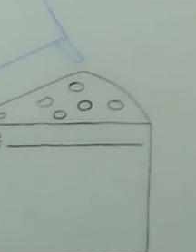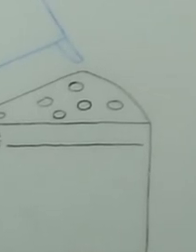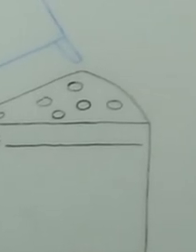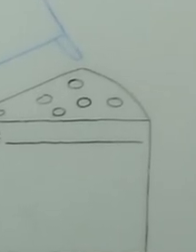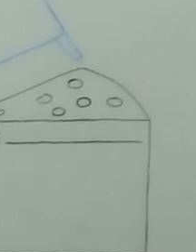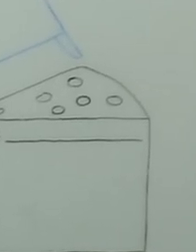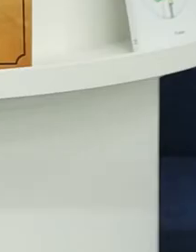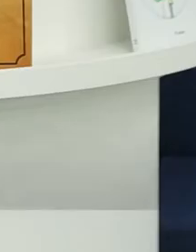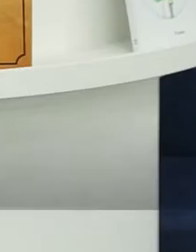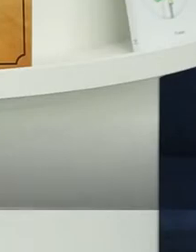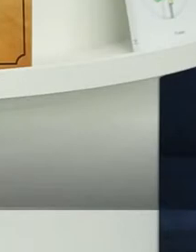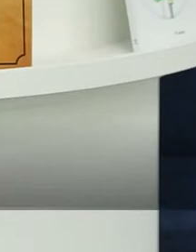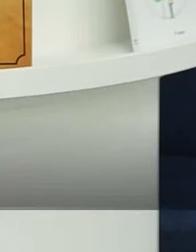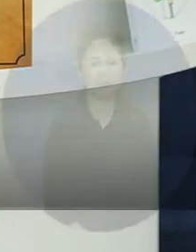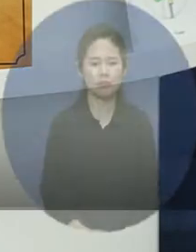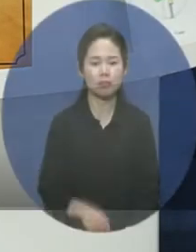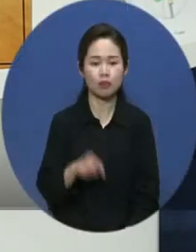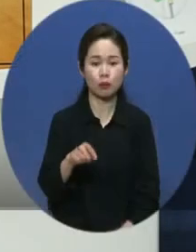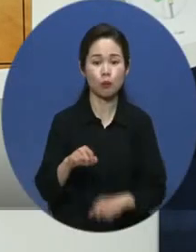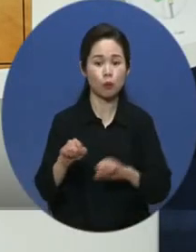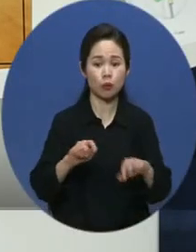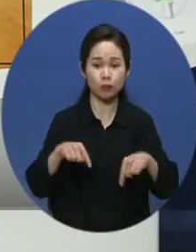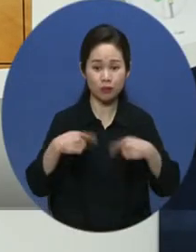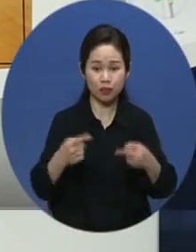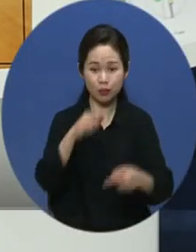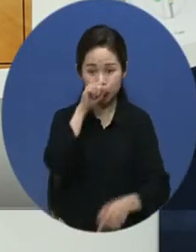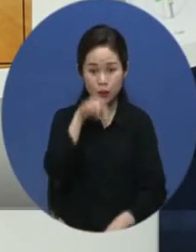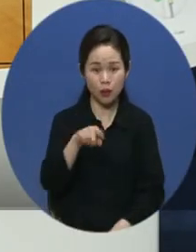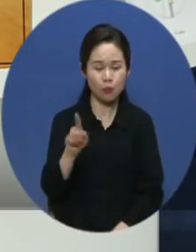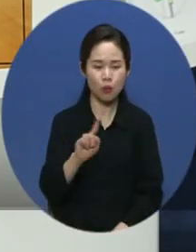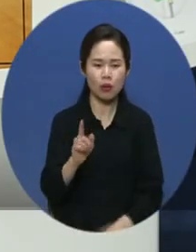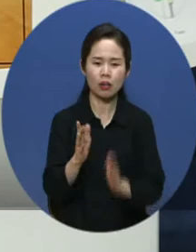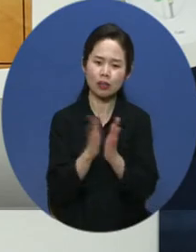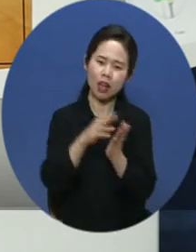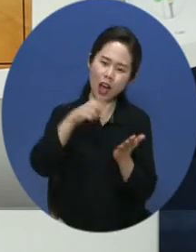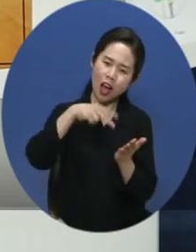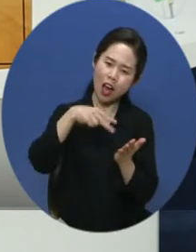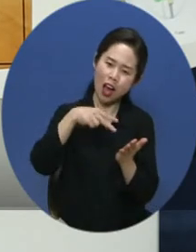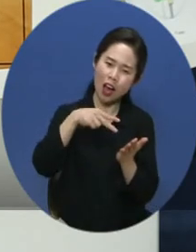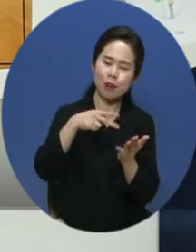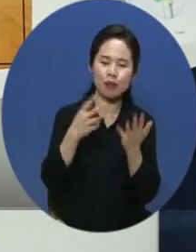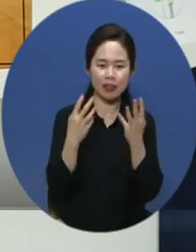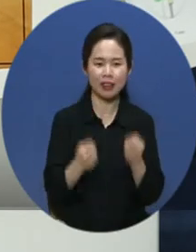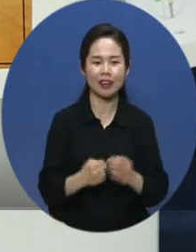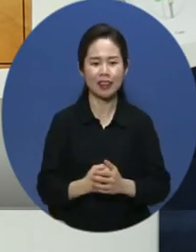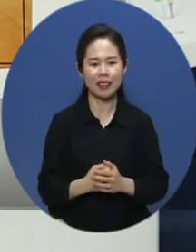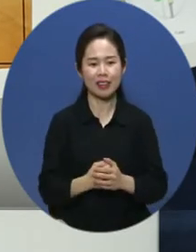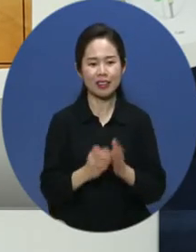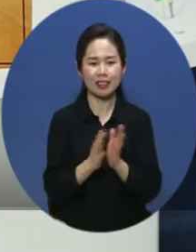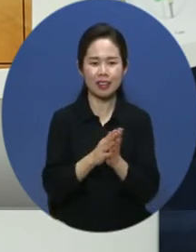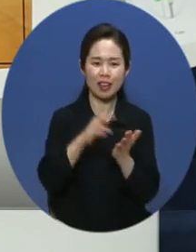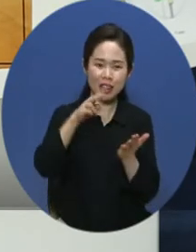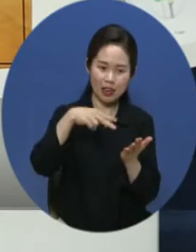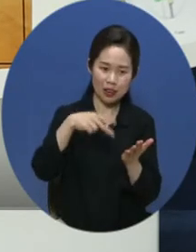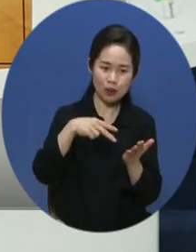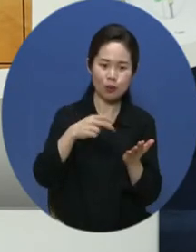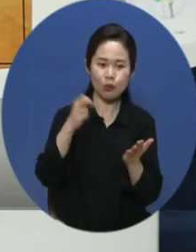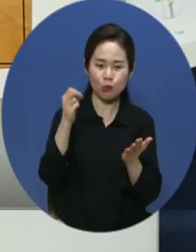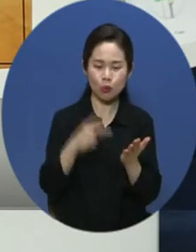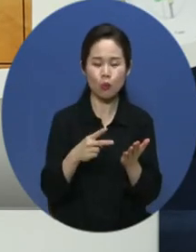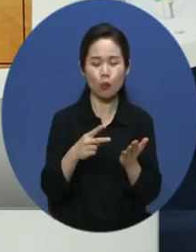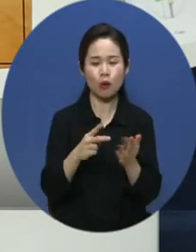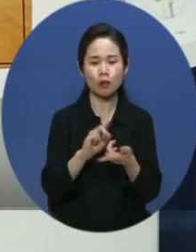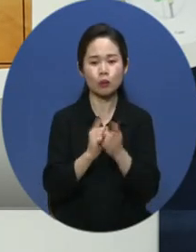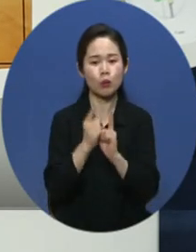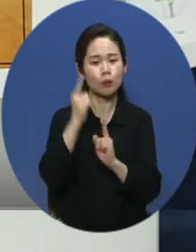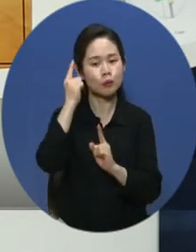독서 활동을 하면서 제일 좋은 점은 뭐예요? 좋은 점 책 많이 읽는다. 책을 많이 읽을 수 있고 저 서로의